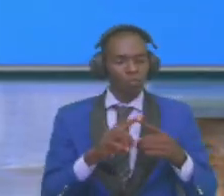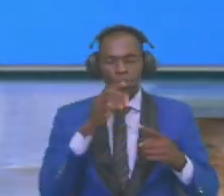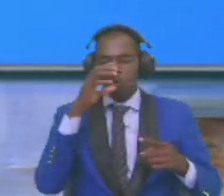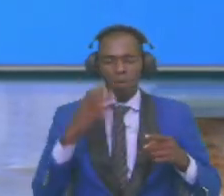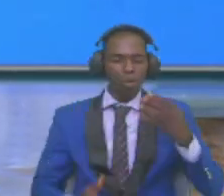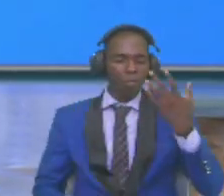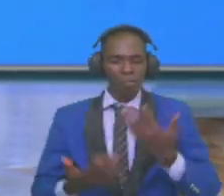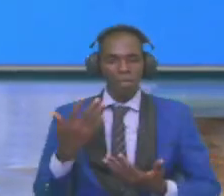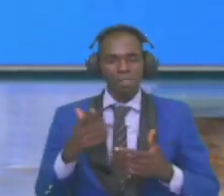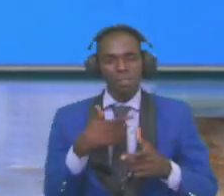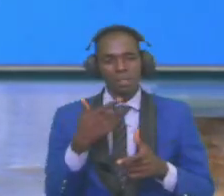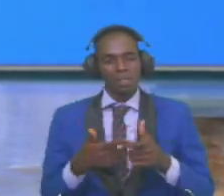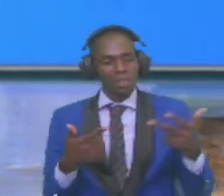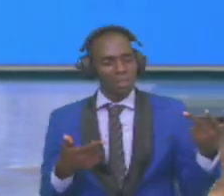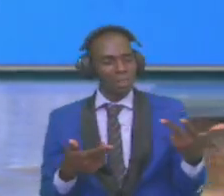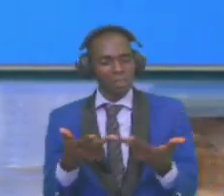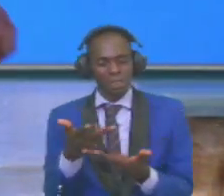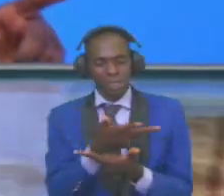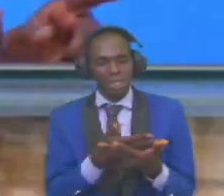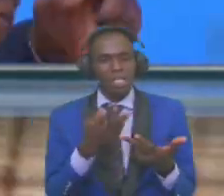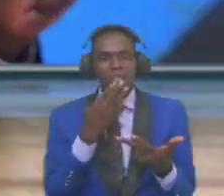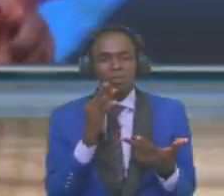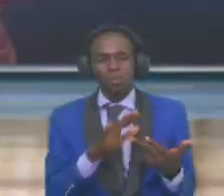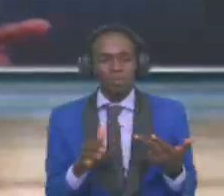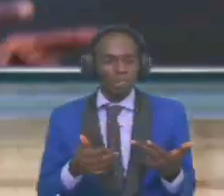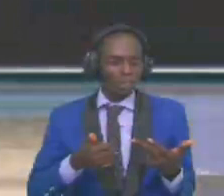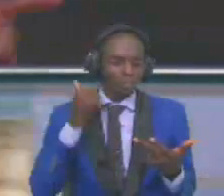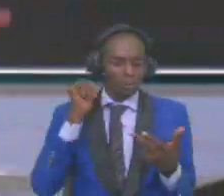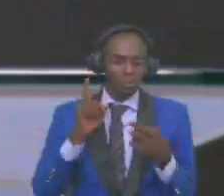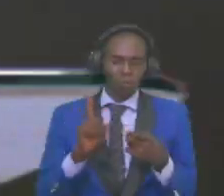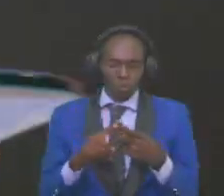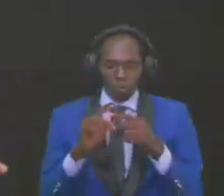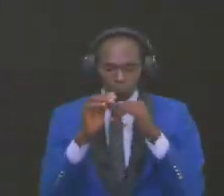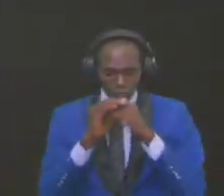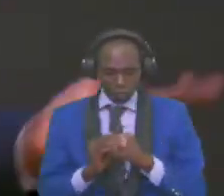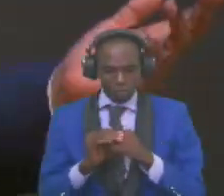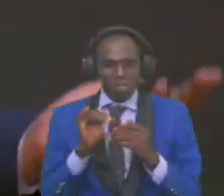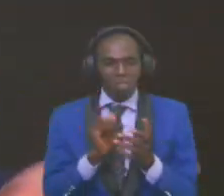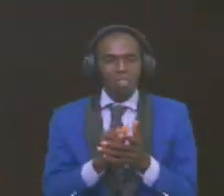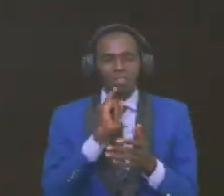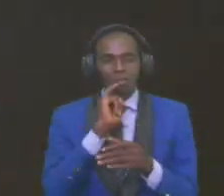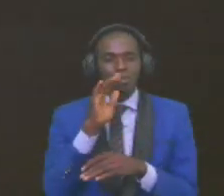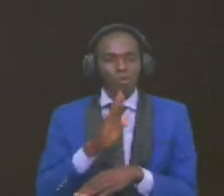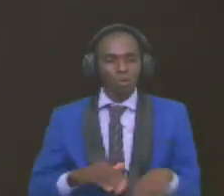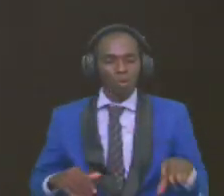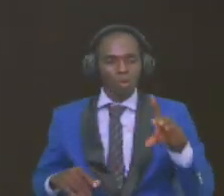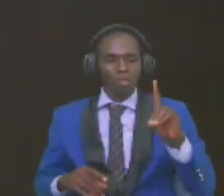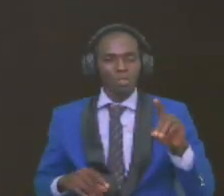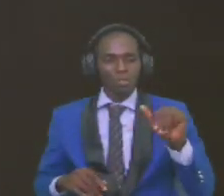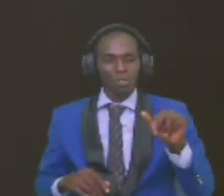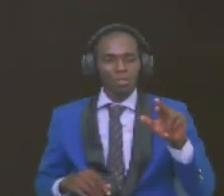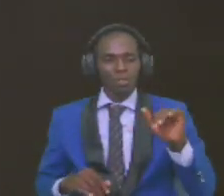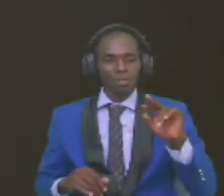il s'adapte aux mille sacs et à benneteau ont refusé de se prosterner ça c'est vraiment c'est le courage